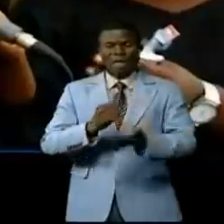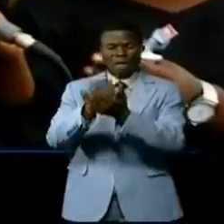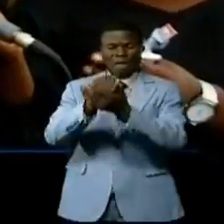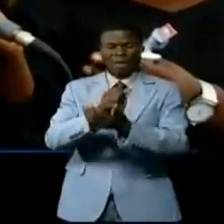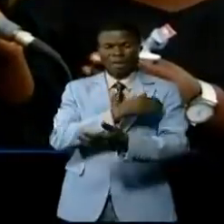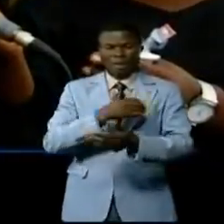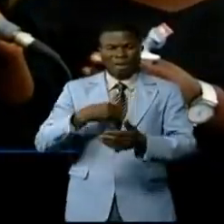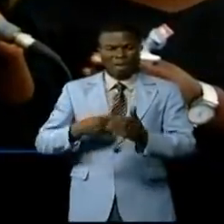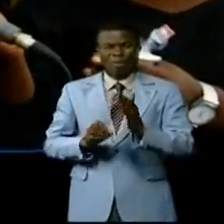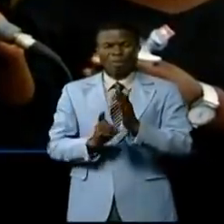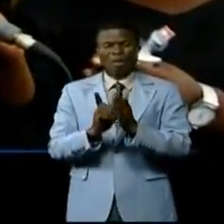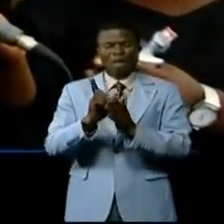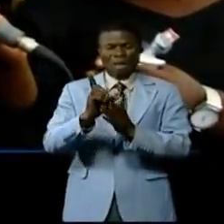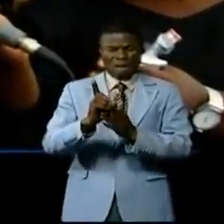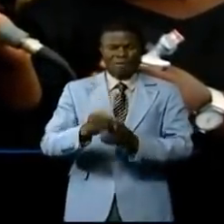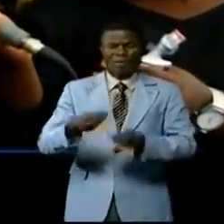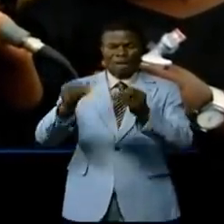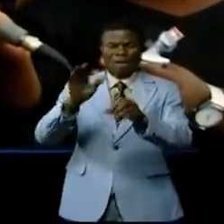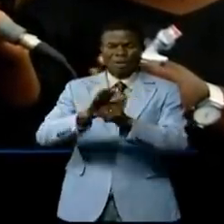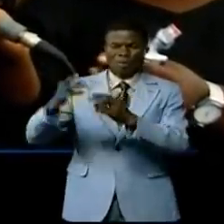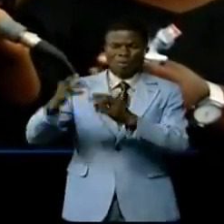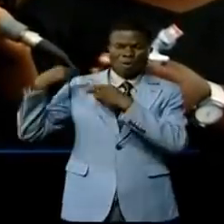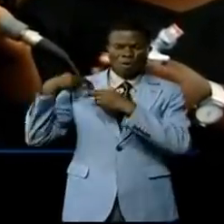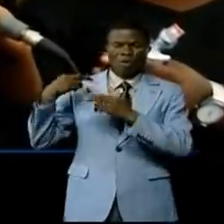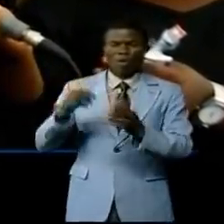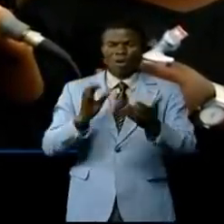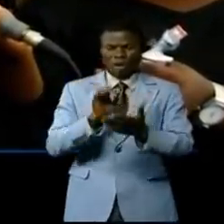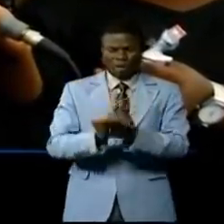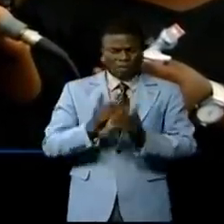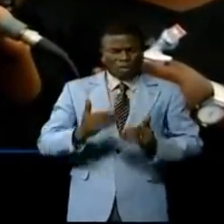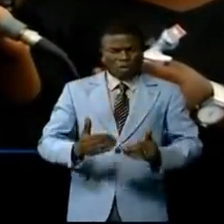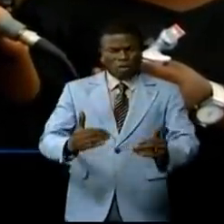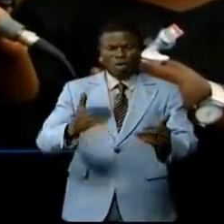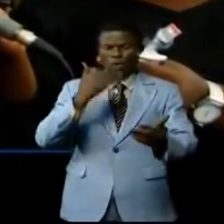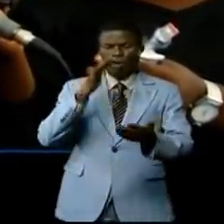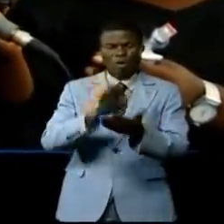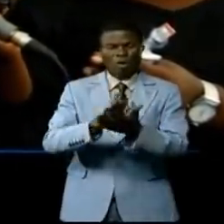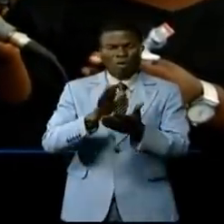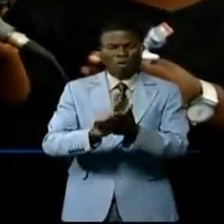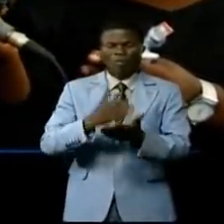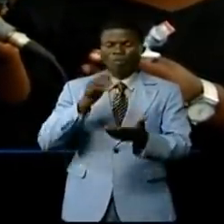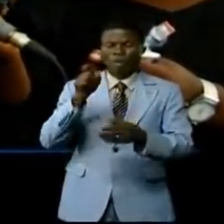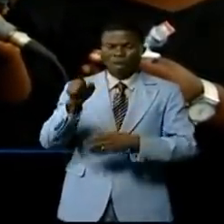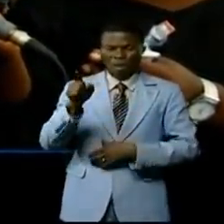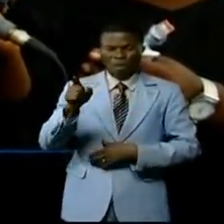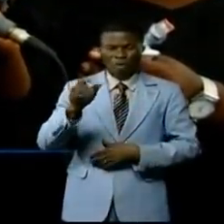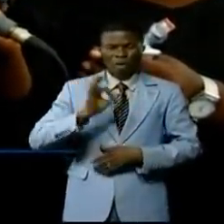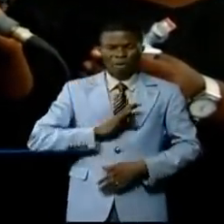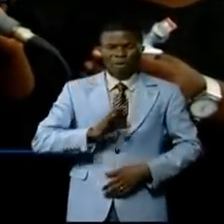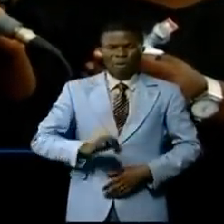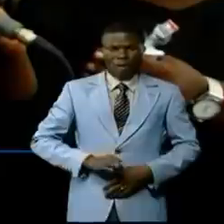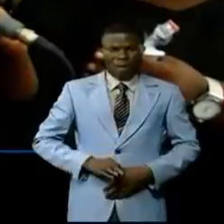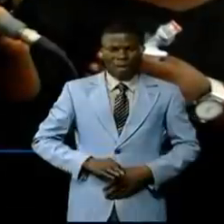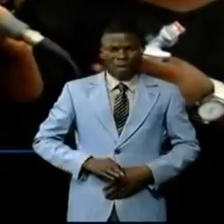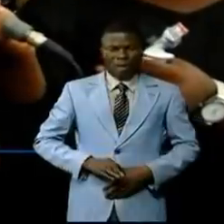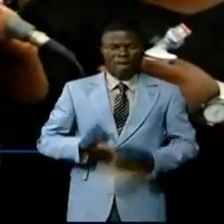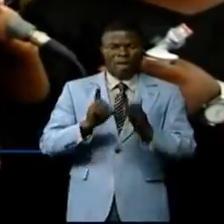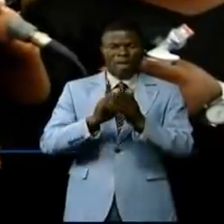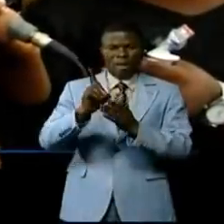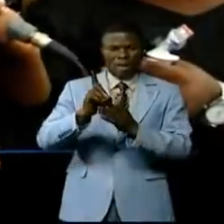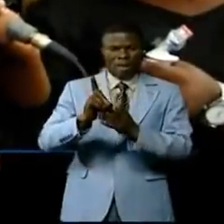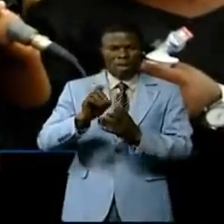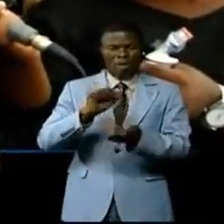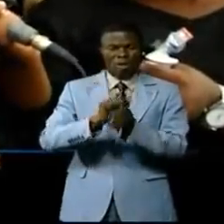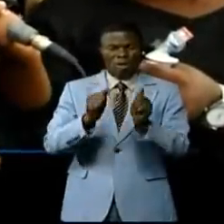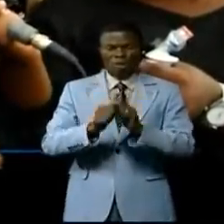hautes responsabilités, et nous le remercions de continuellement rendre hommage au courage, à l'abnégation et au dévouement